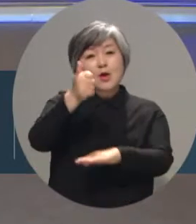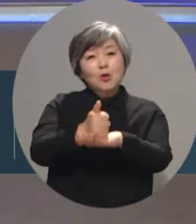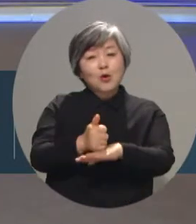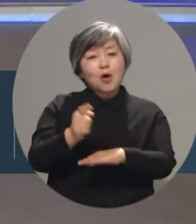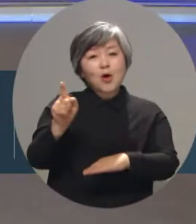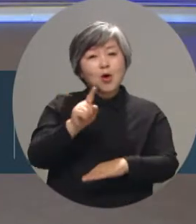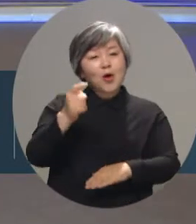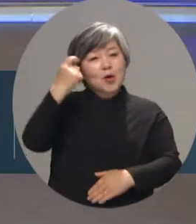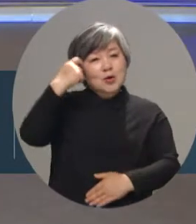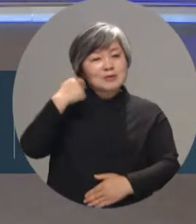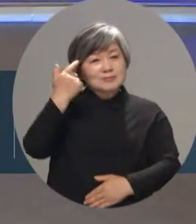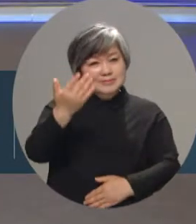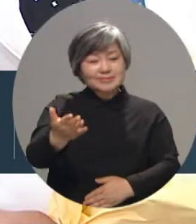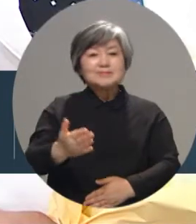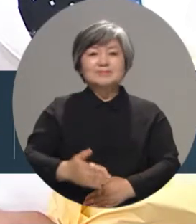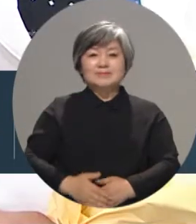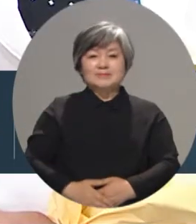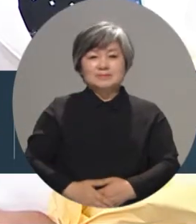어떻게 보셨습니까?